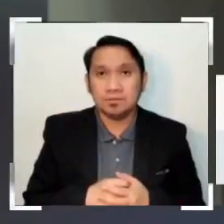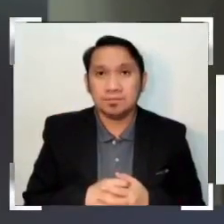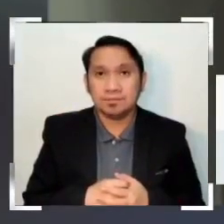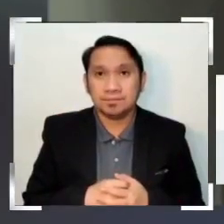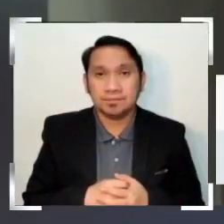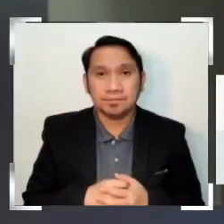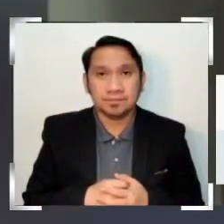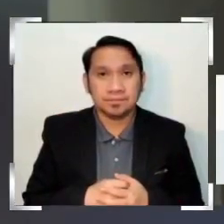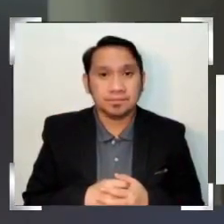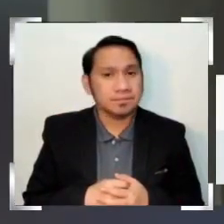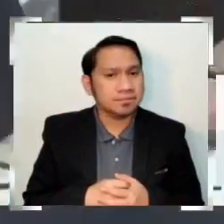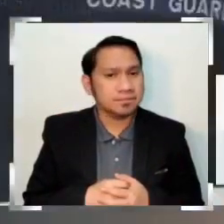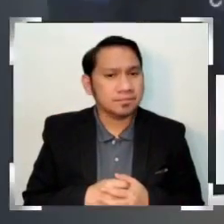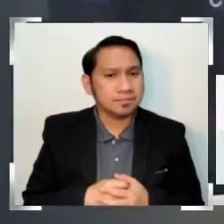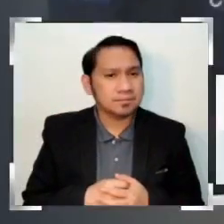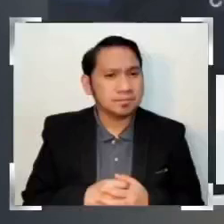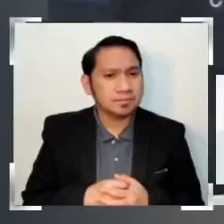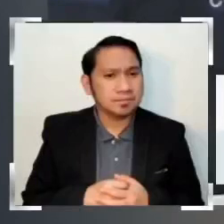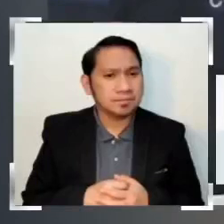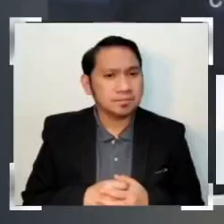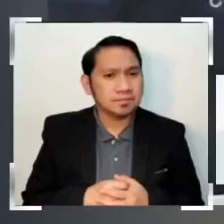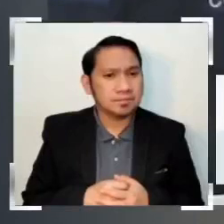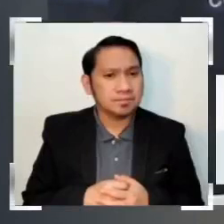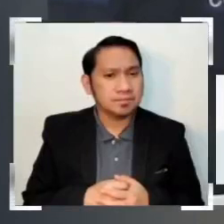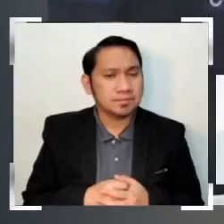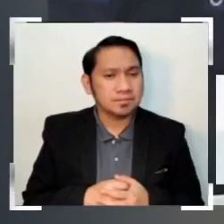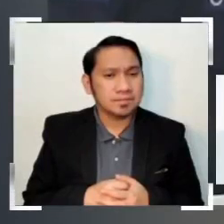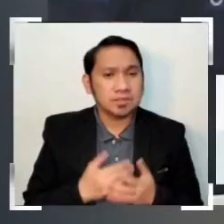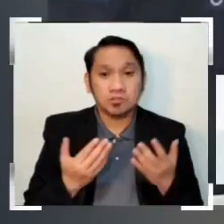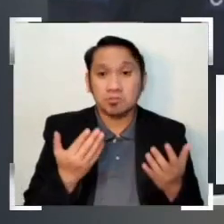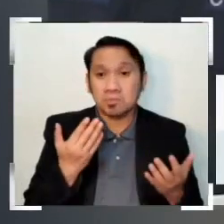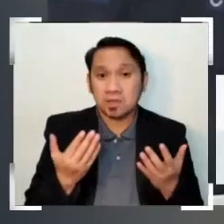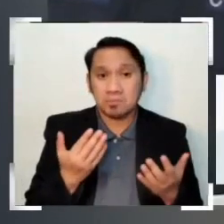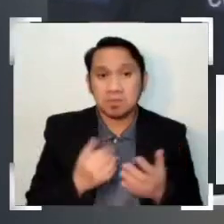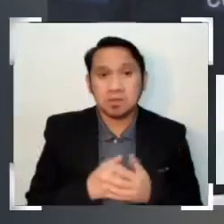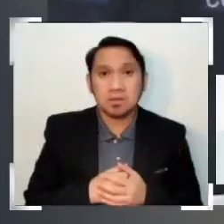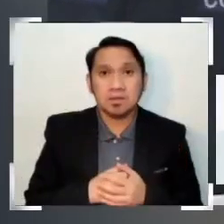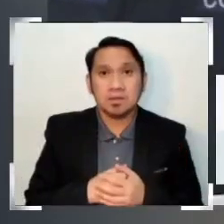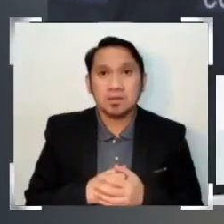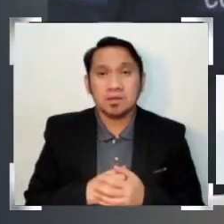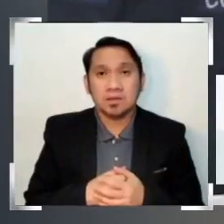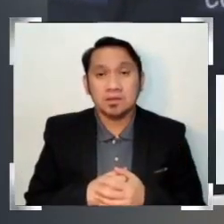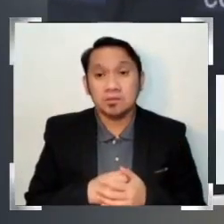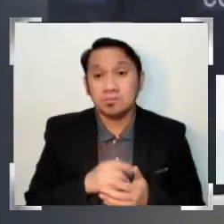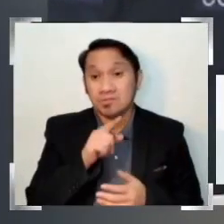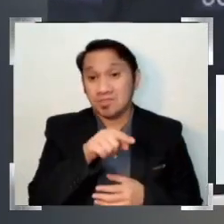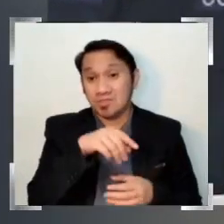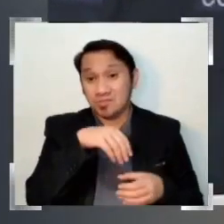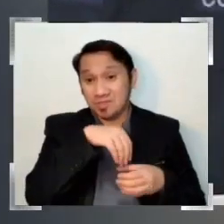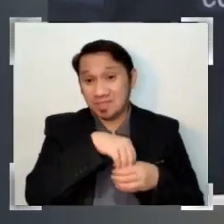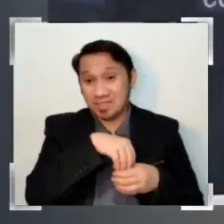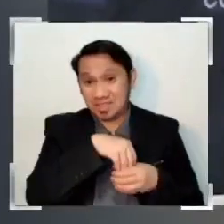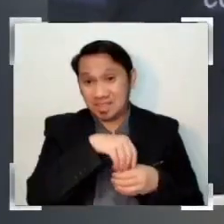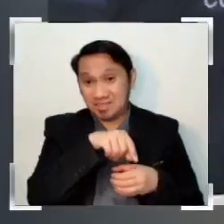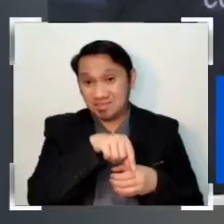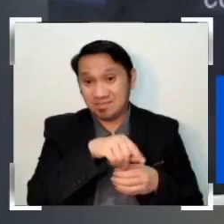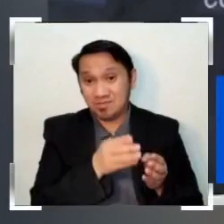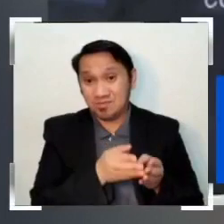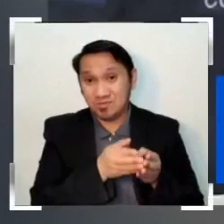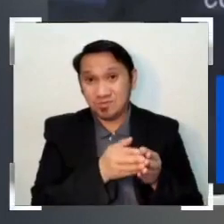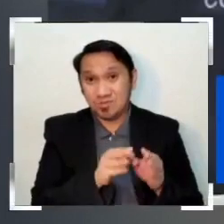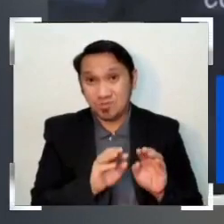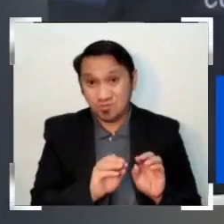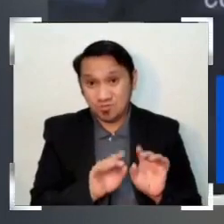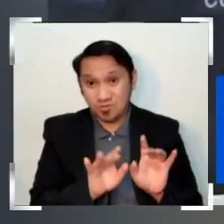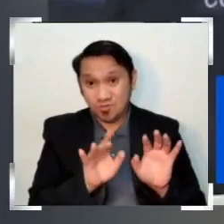seepage of marine diesel oil. Ang assumption, it's safe to say, yung laman, yung mga unang lumabas, ito yung laman